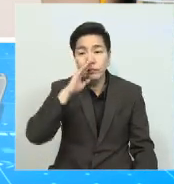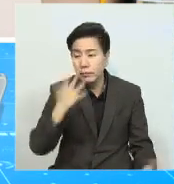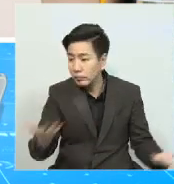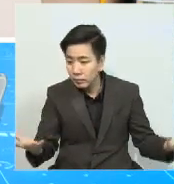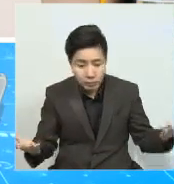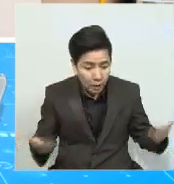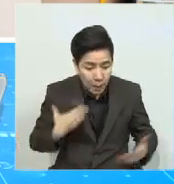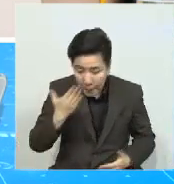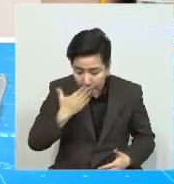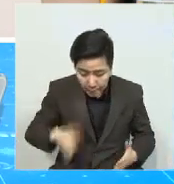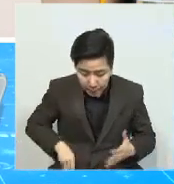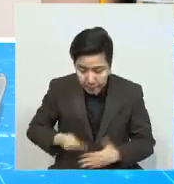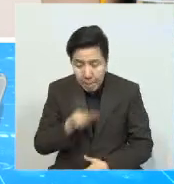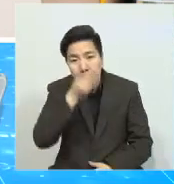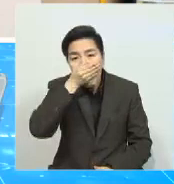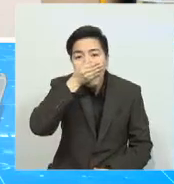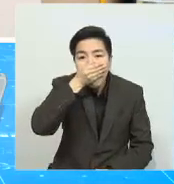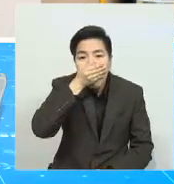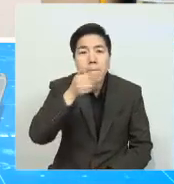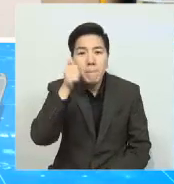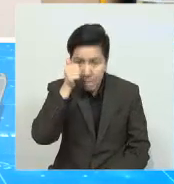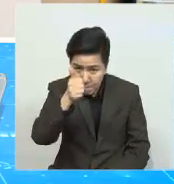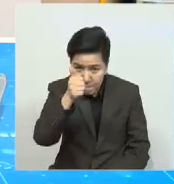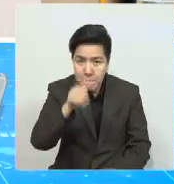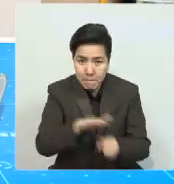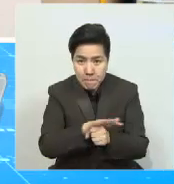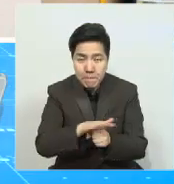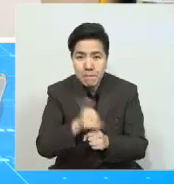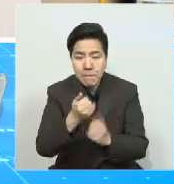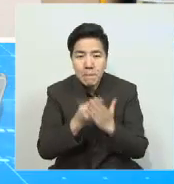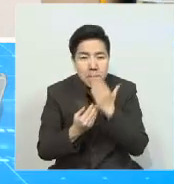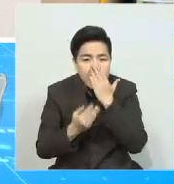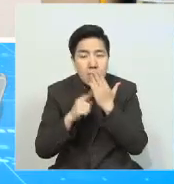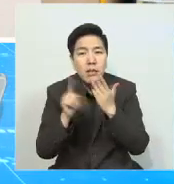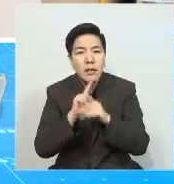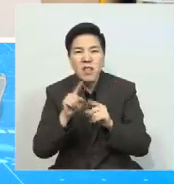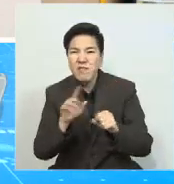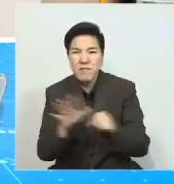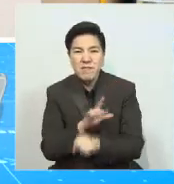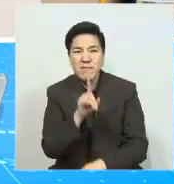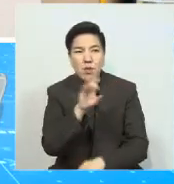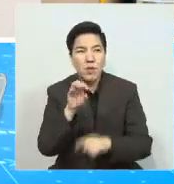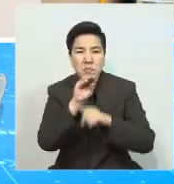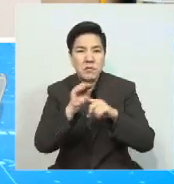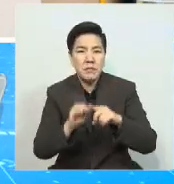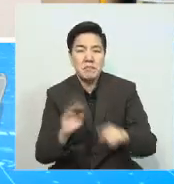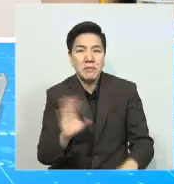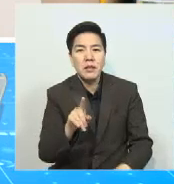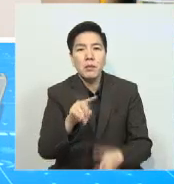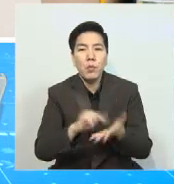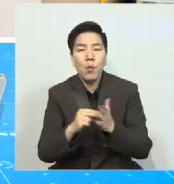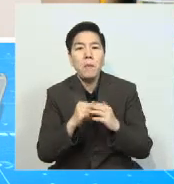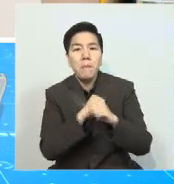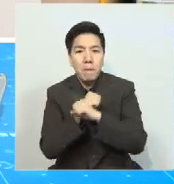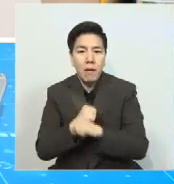จริงผ้าเช็ดหน้าปิดบังจมูกผมว่ามันก็ได้ในระดับหนึ่งแต่ว่าม ัน ป้องกันไม่ได้ 100% แต่ก็ถือว่าท่านได้ทำป้อง